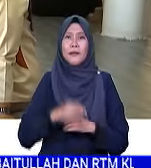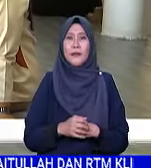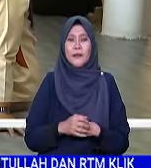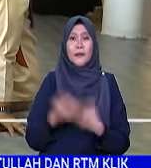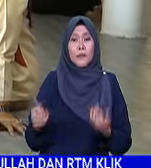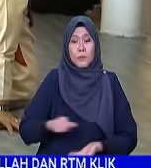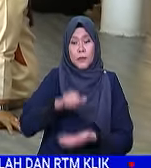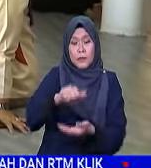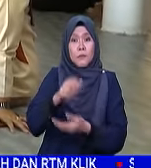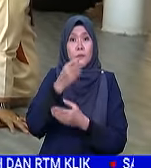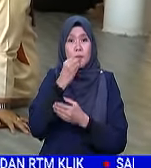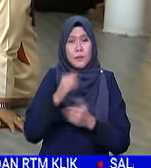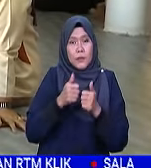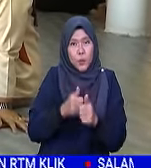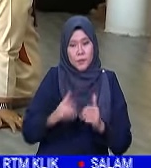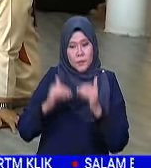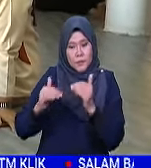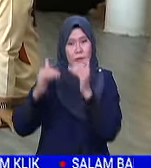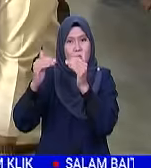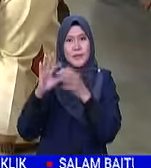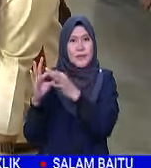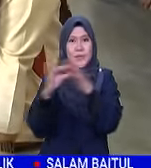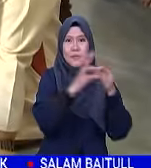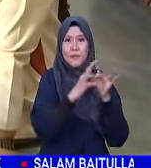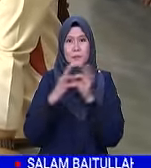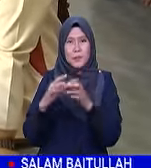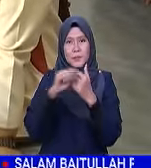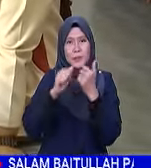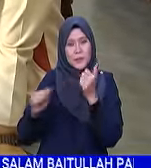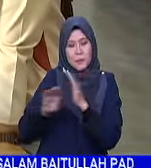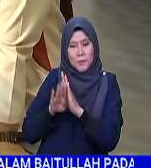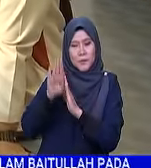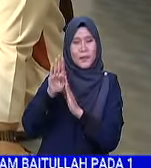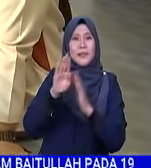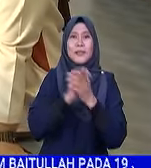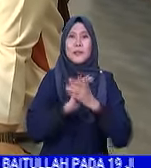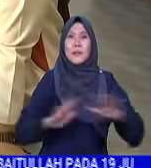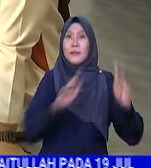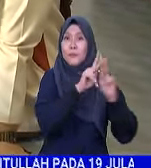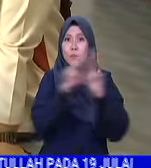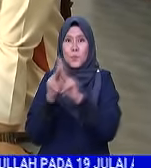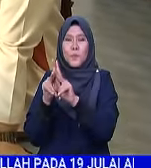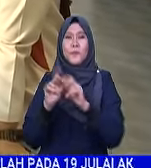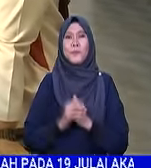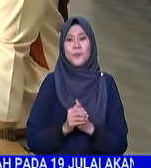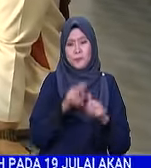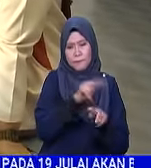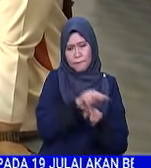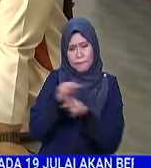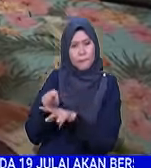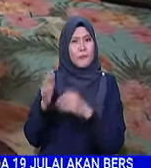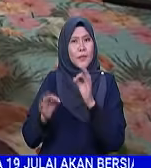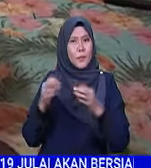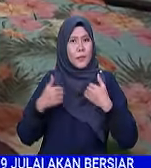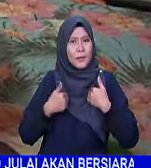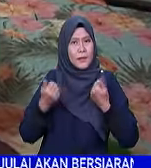bakul makanan dilaksanakan secara berperingkat dengan kerjasama jawatan kuasa pembangunan dan keselamatan kampung. Pemantauan juga dibuat sekiranya ada